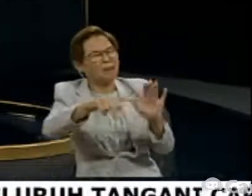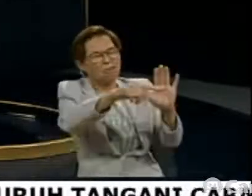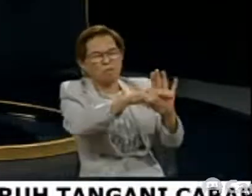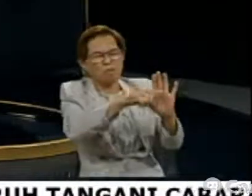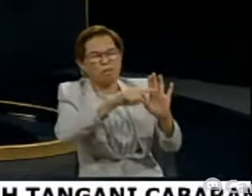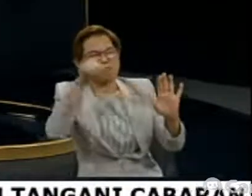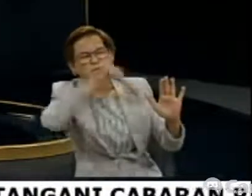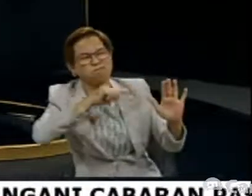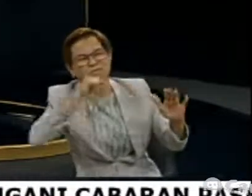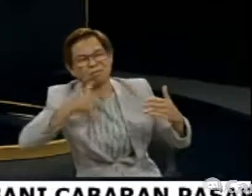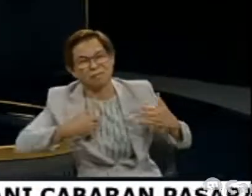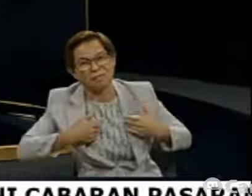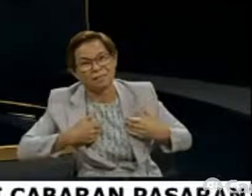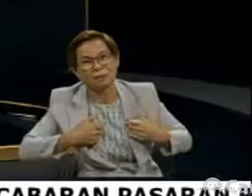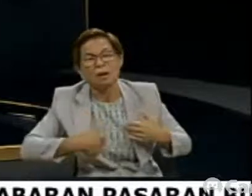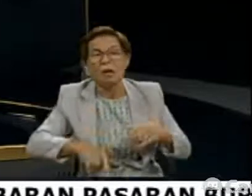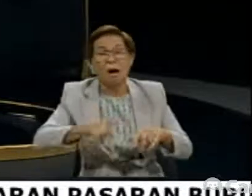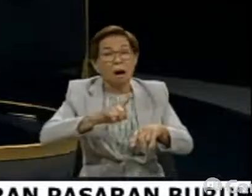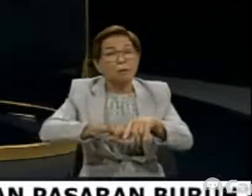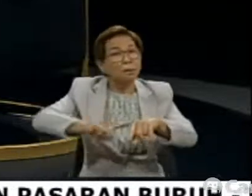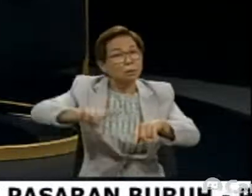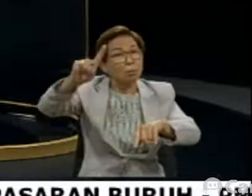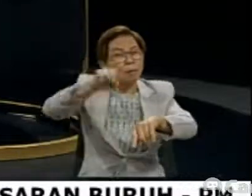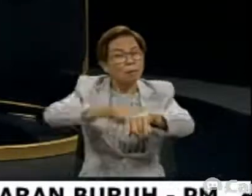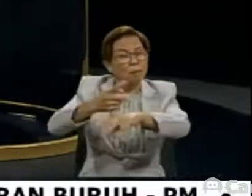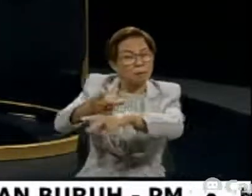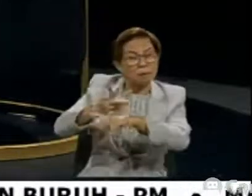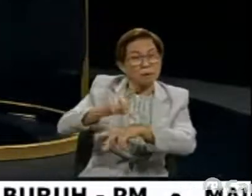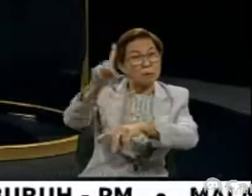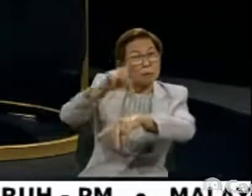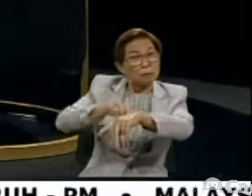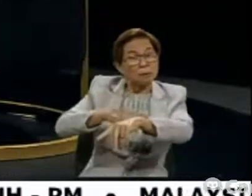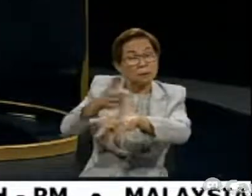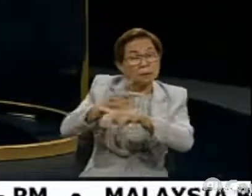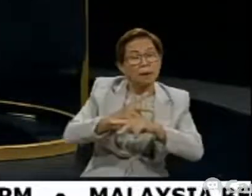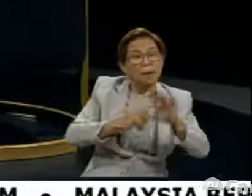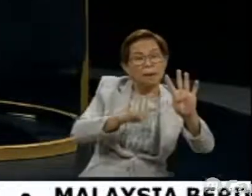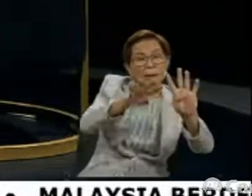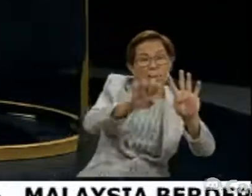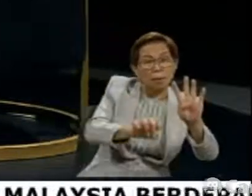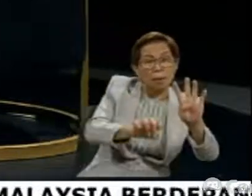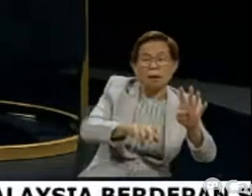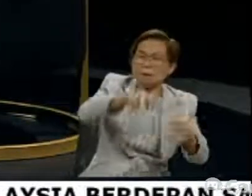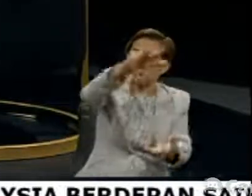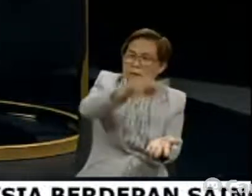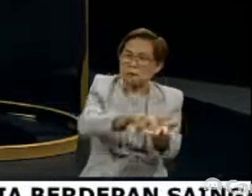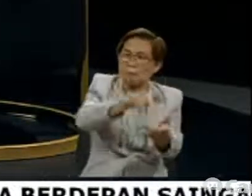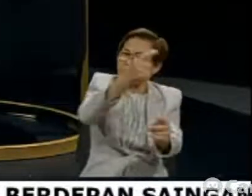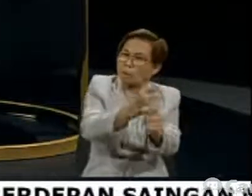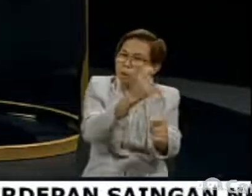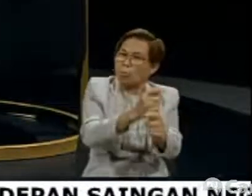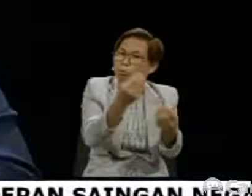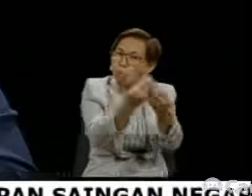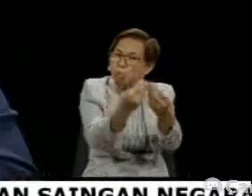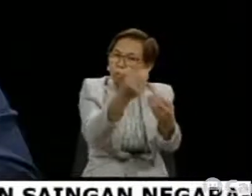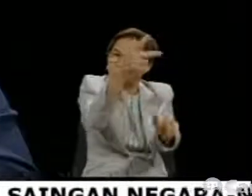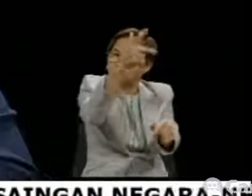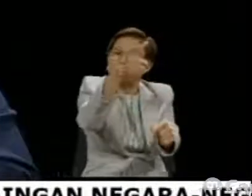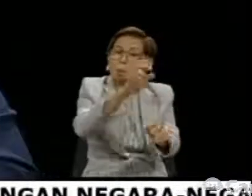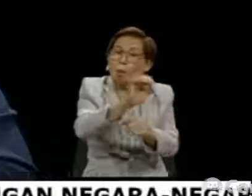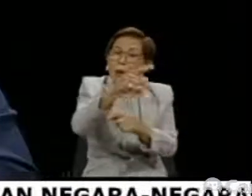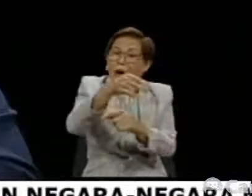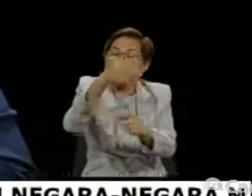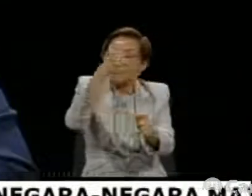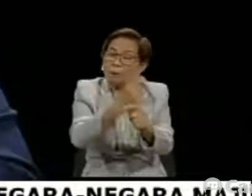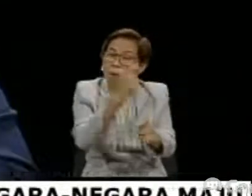taruh di mana Hai 1/3 Happy zaman oligosen Abib aplonia adalah kado tetap senangnya iya dan juga yaitu